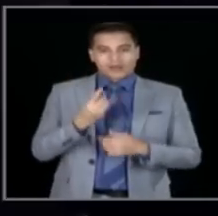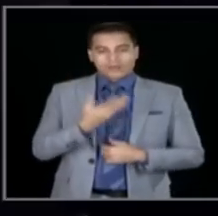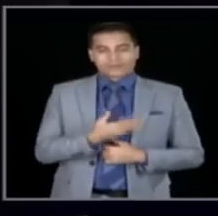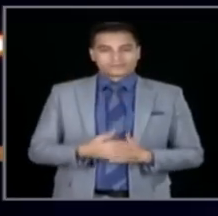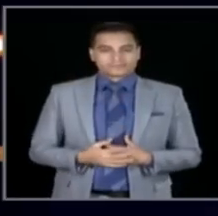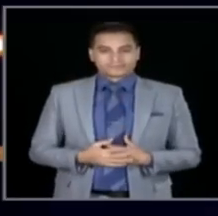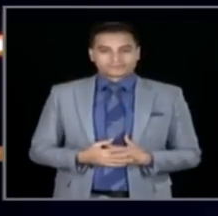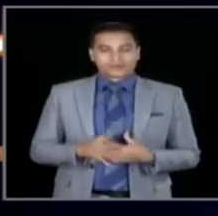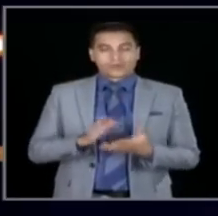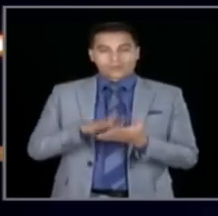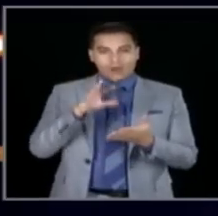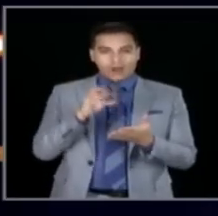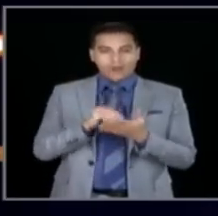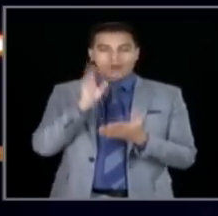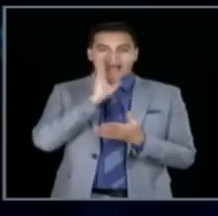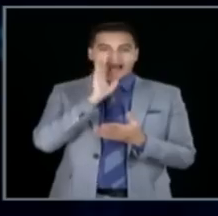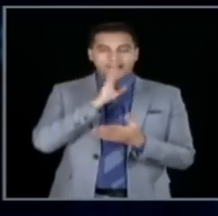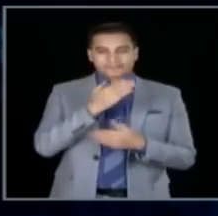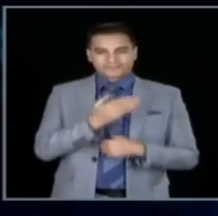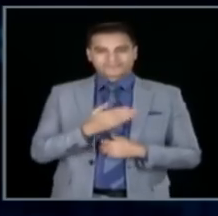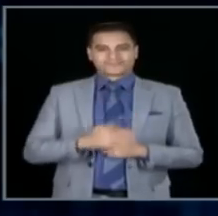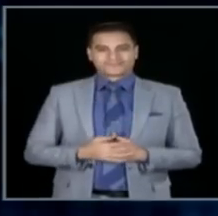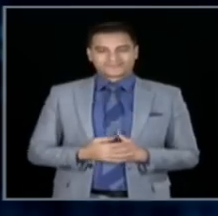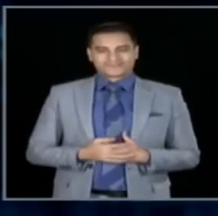الاول. واول فقره هي فقره العلم.